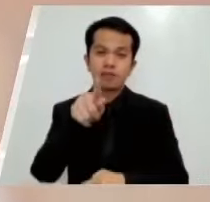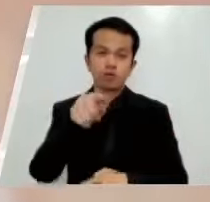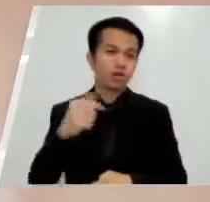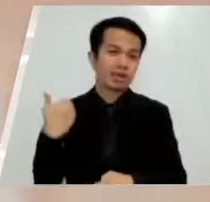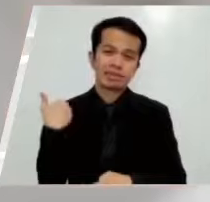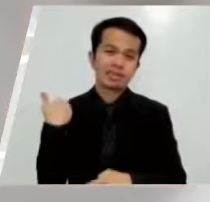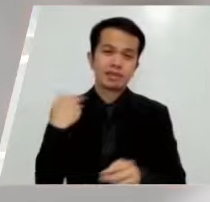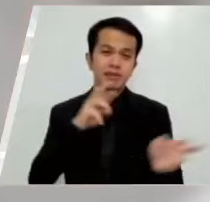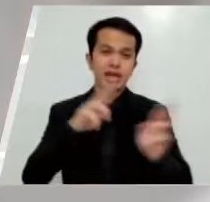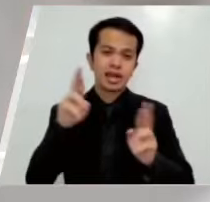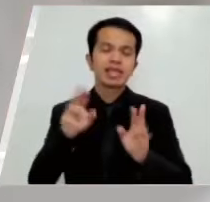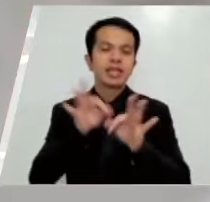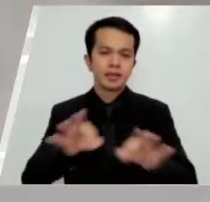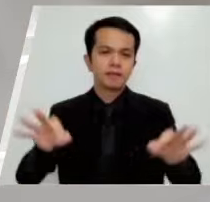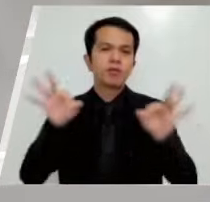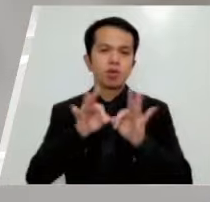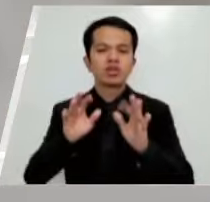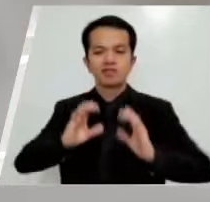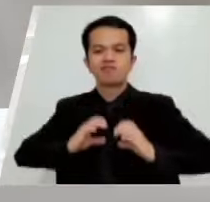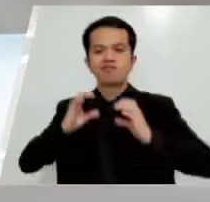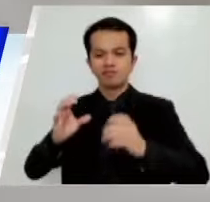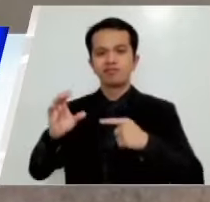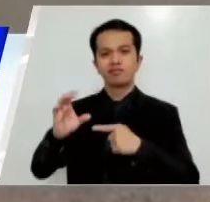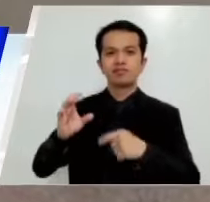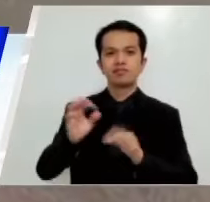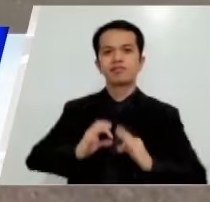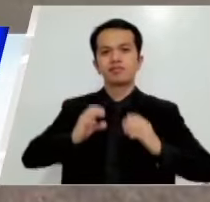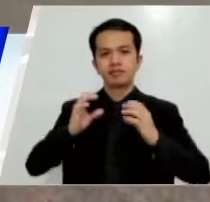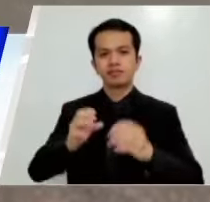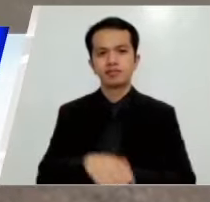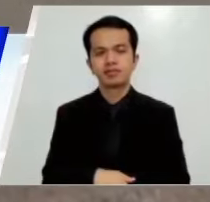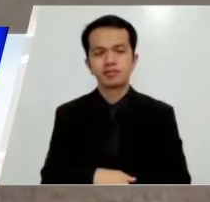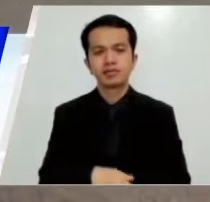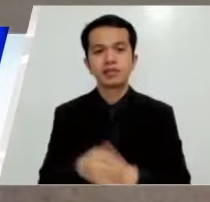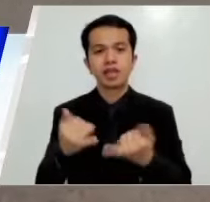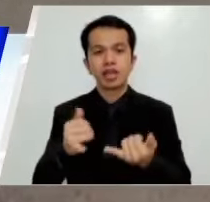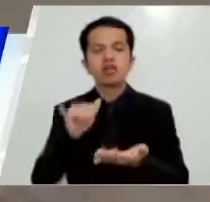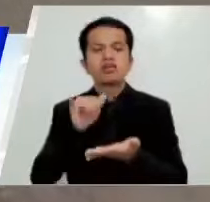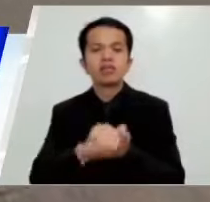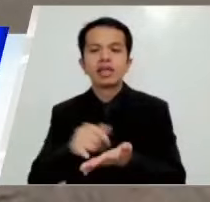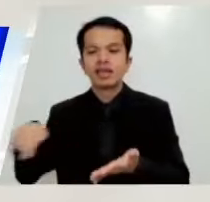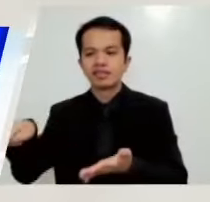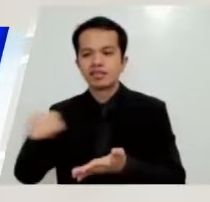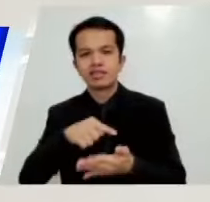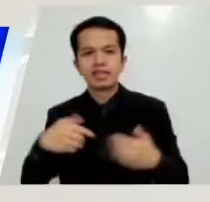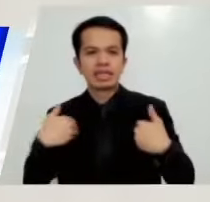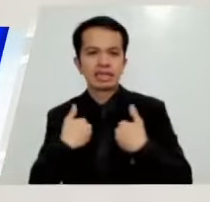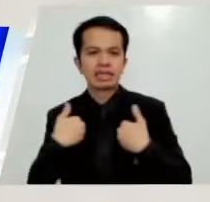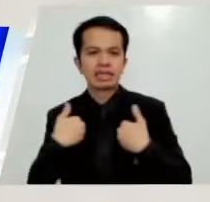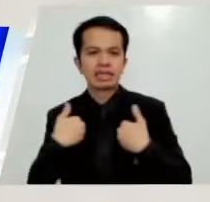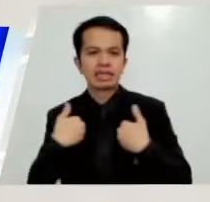lifetime commitment. Yung mga alagang hayop natin ang mga tanging nilalang sa mundo na hindi kahuhusgahan,